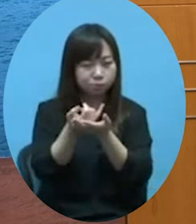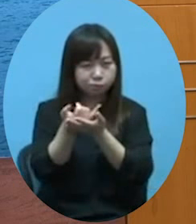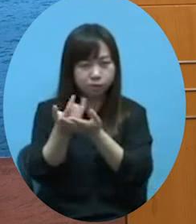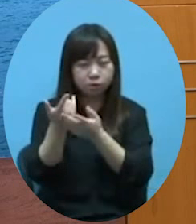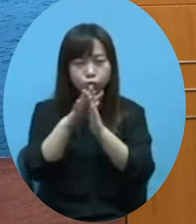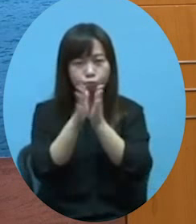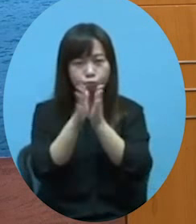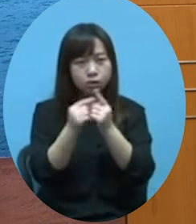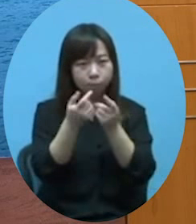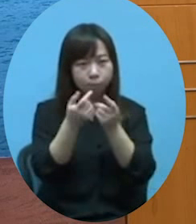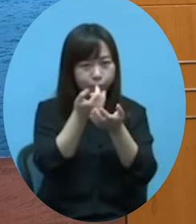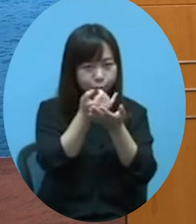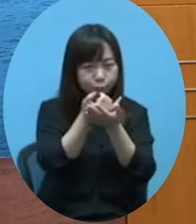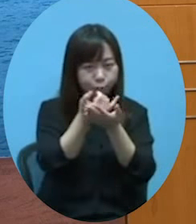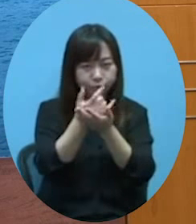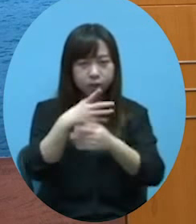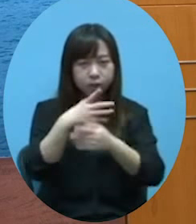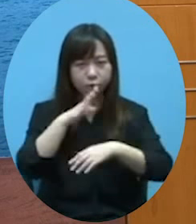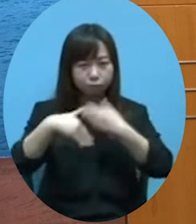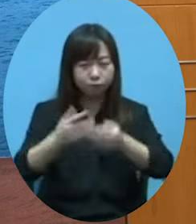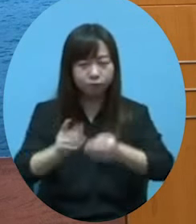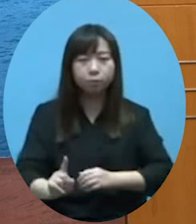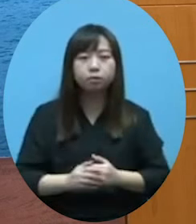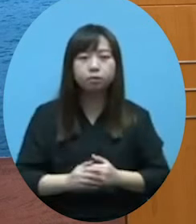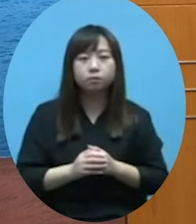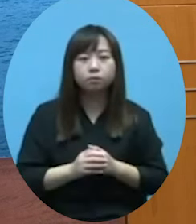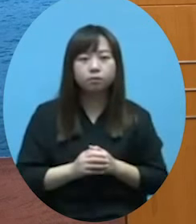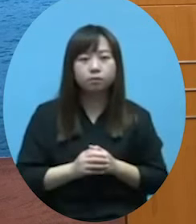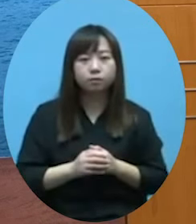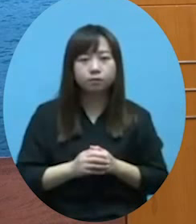這樣做Test那個進度是怎樣呢謝謝謝謝